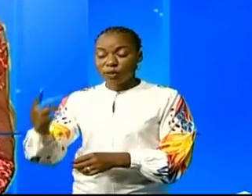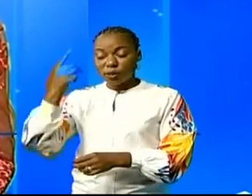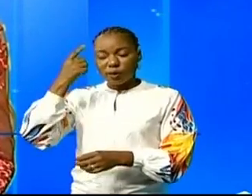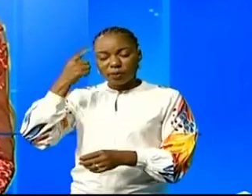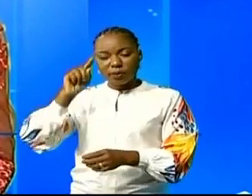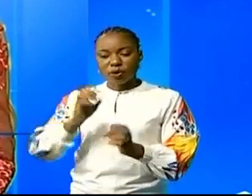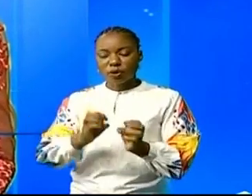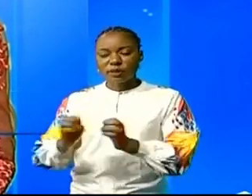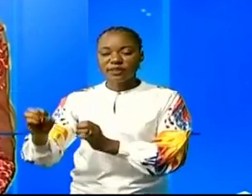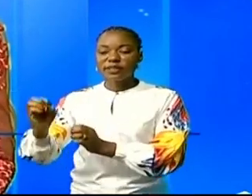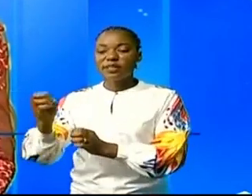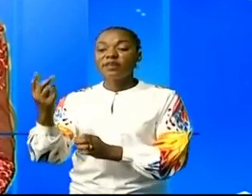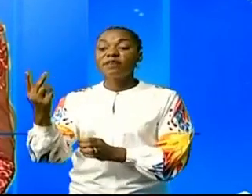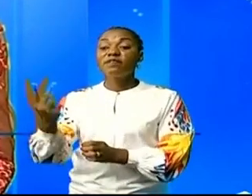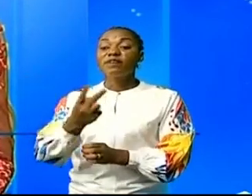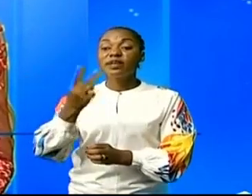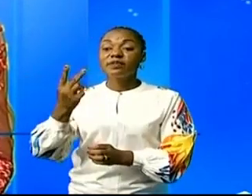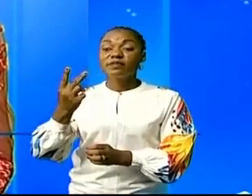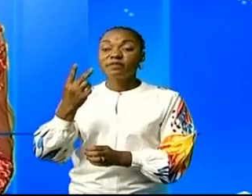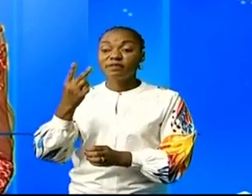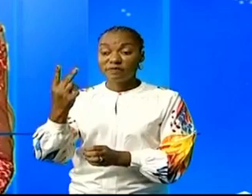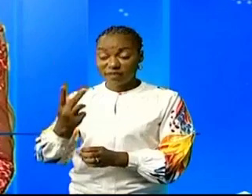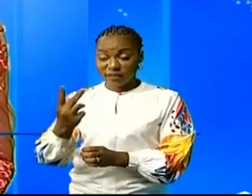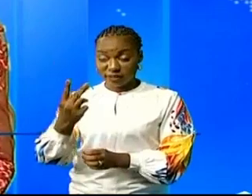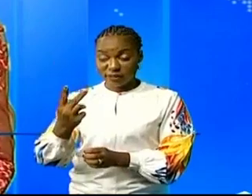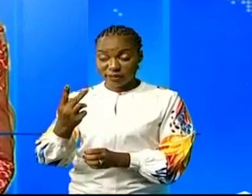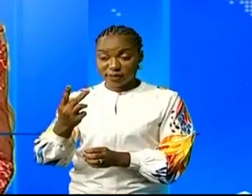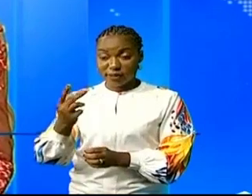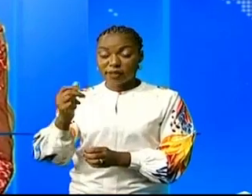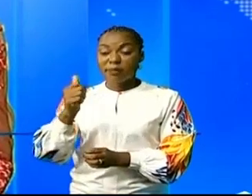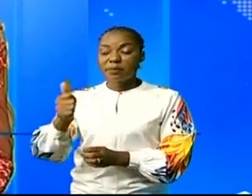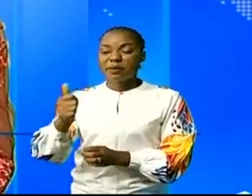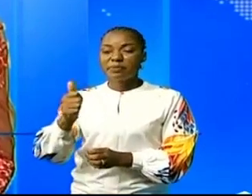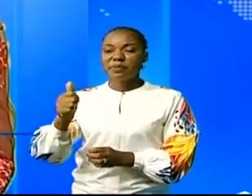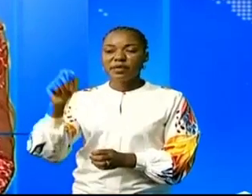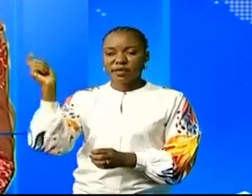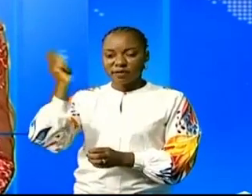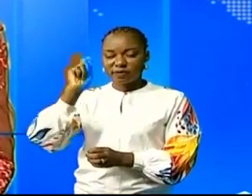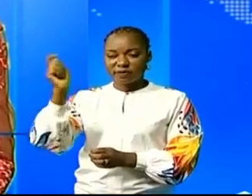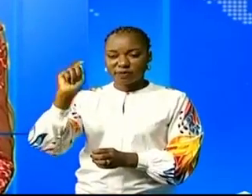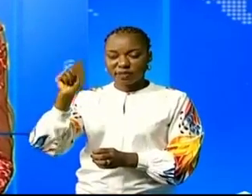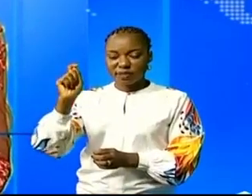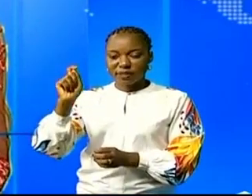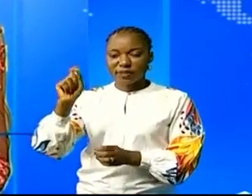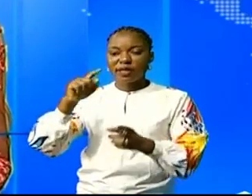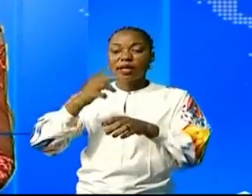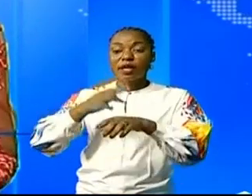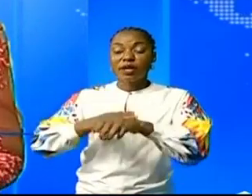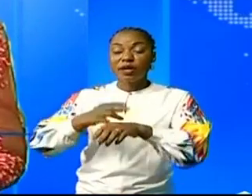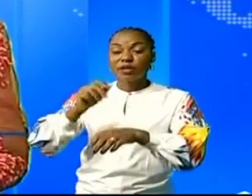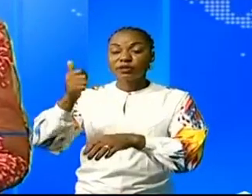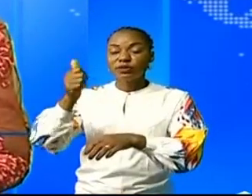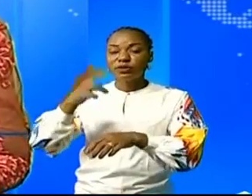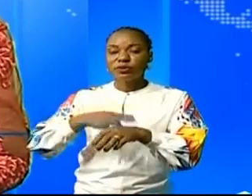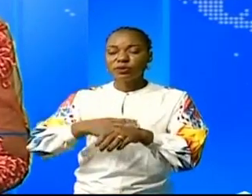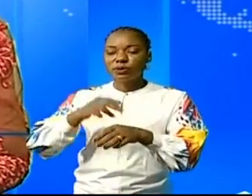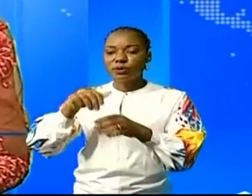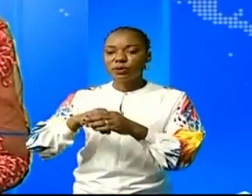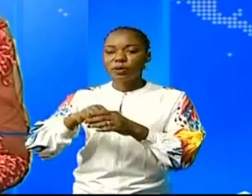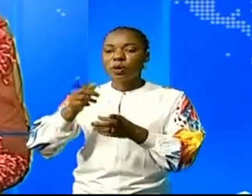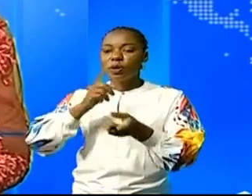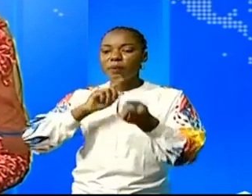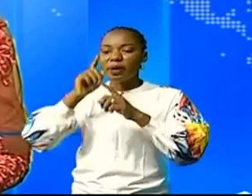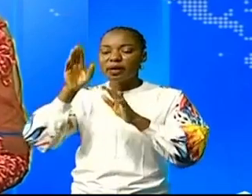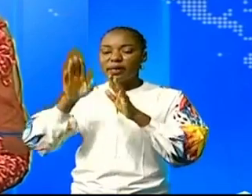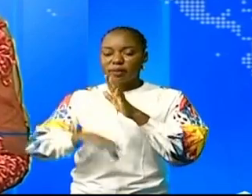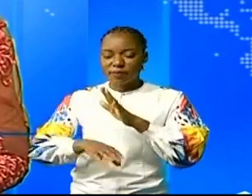ce vendredi 1er avril 2022 à 10h précises dans la salle des spectacles du Palais du Peuple. La présence